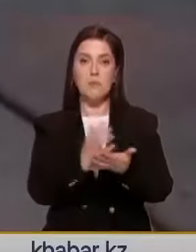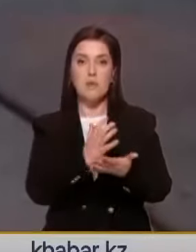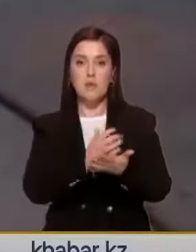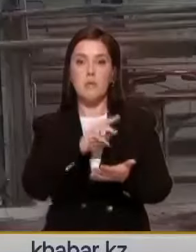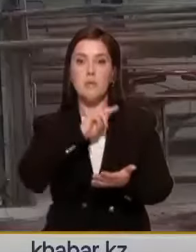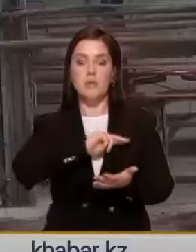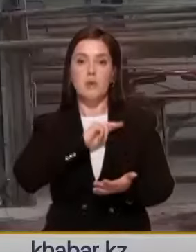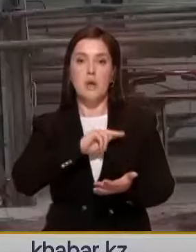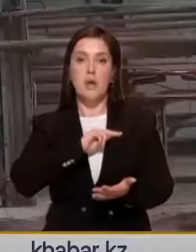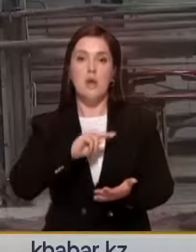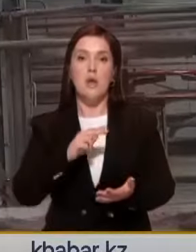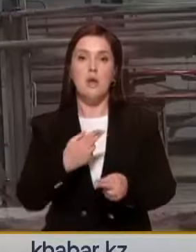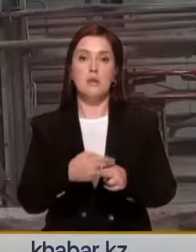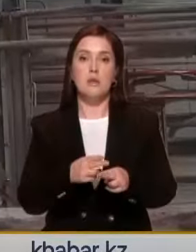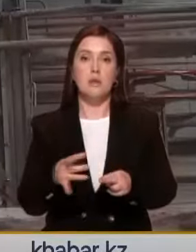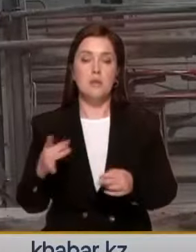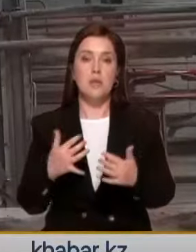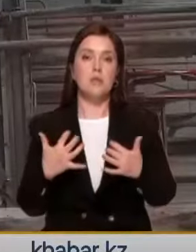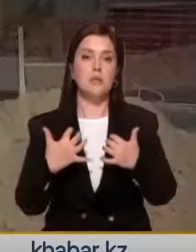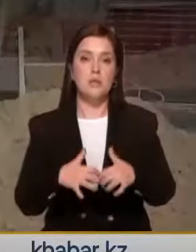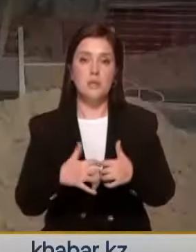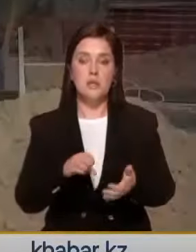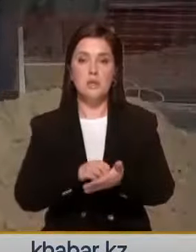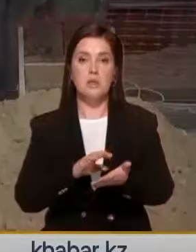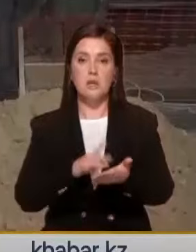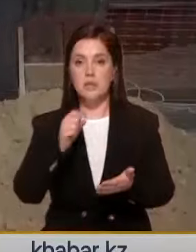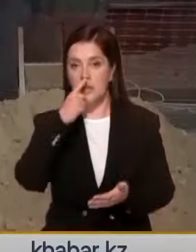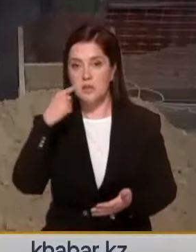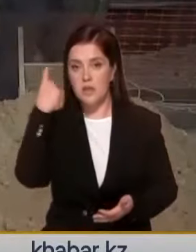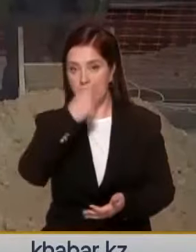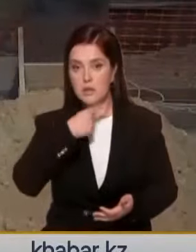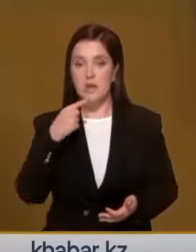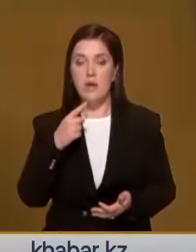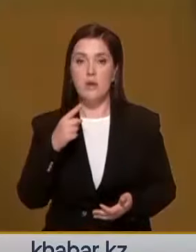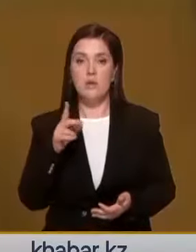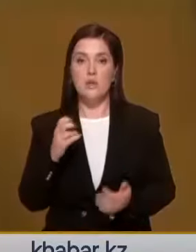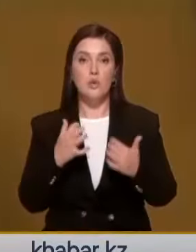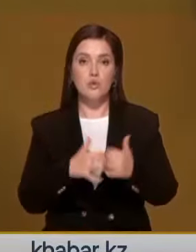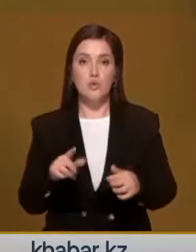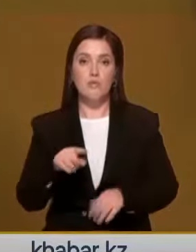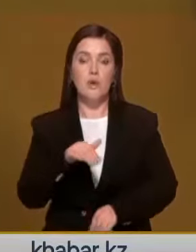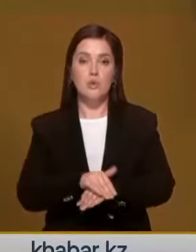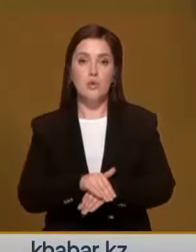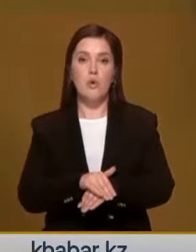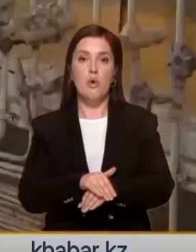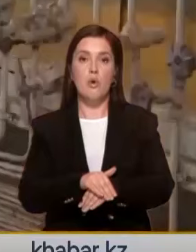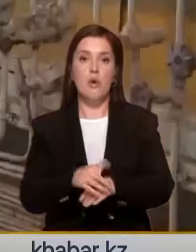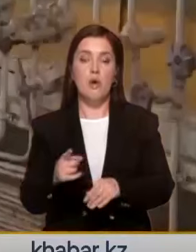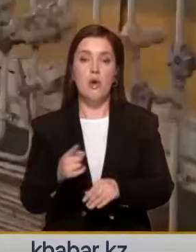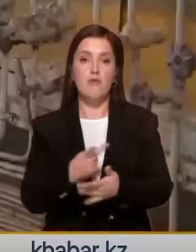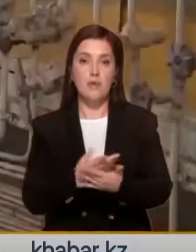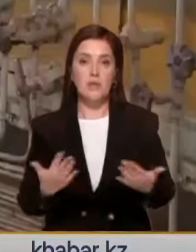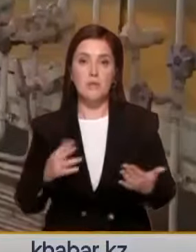заработной платы работника предусматривается на основе региональных статистических данных за год. Однако не учитывается тот факт, что в области этим